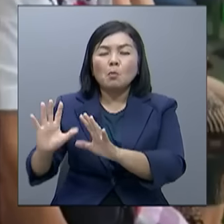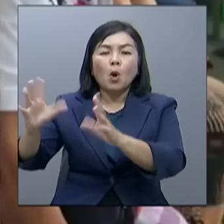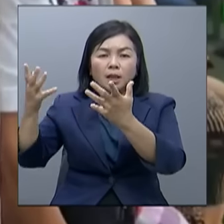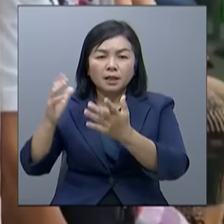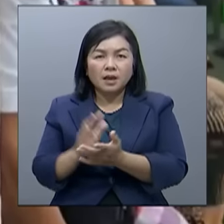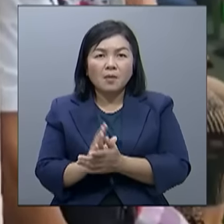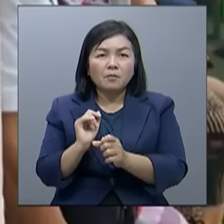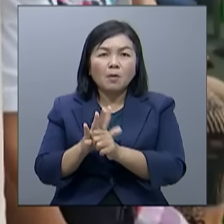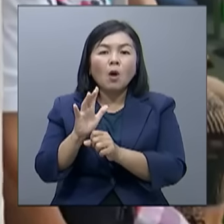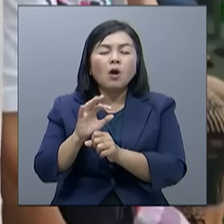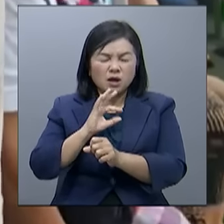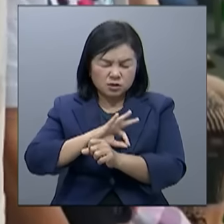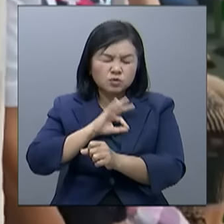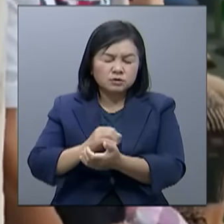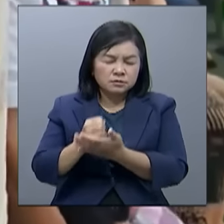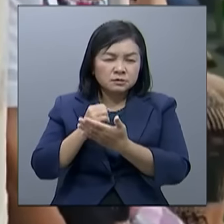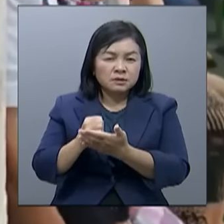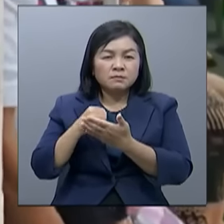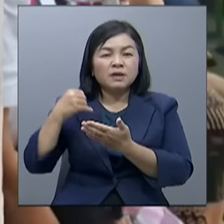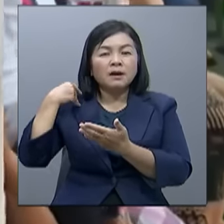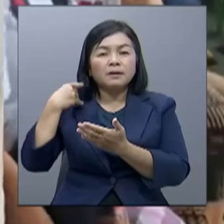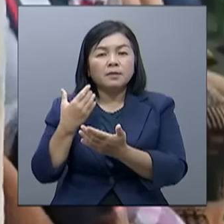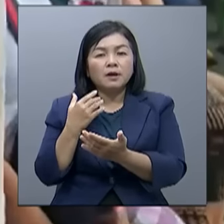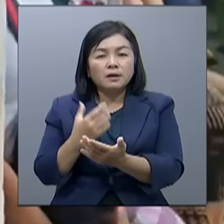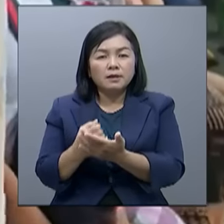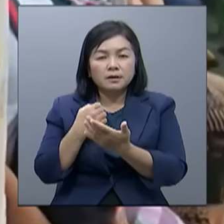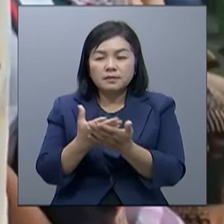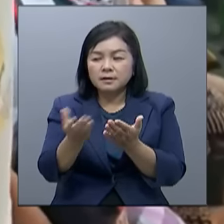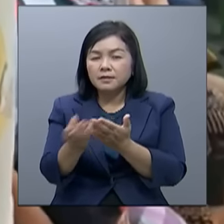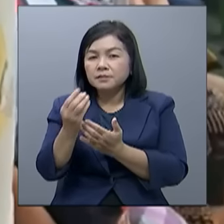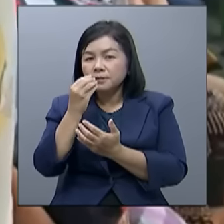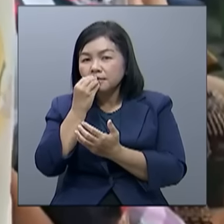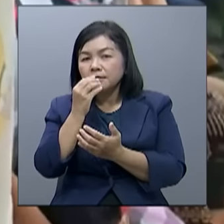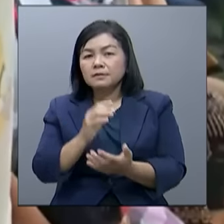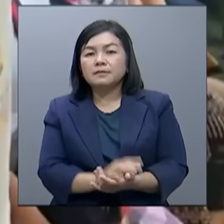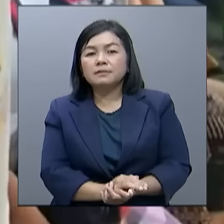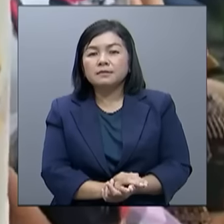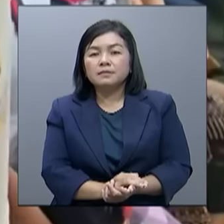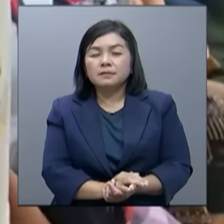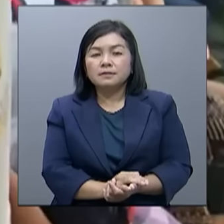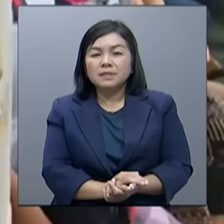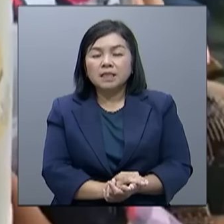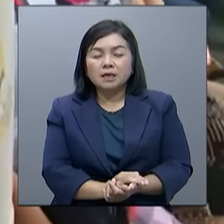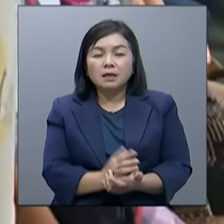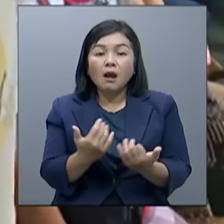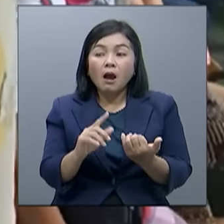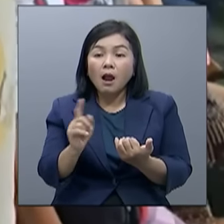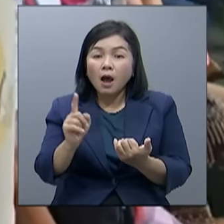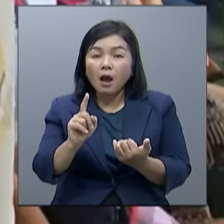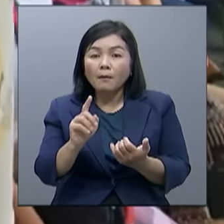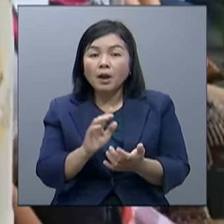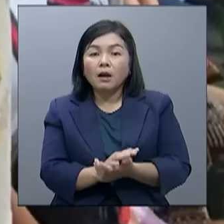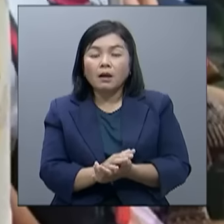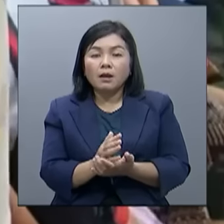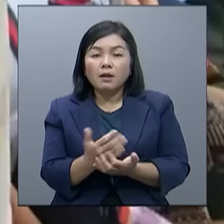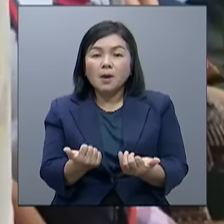แต่ก็ยังมันเท่าได้มันเท่าได ้เราไปนี่เท่าไรแล้วก็เอาไปแบ่งใช้เท่าไรแล้วก็เ